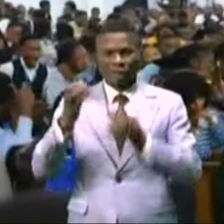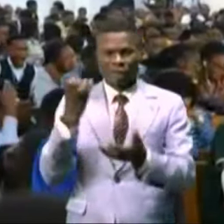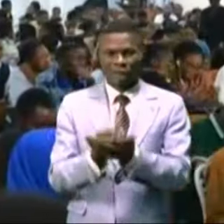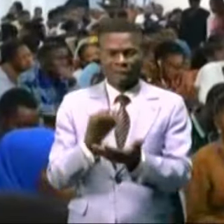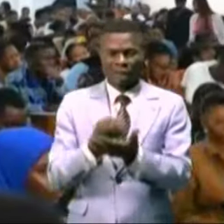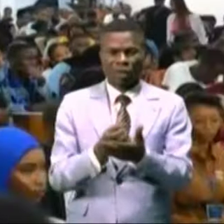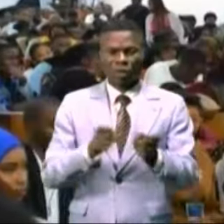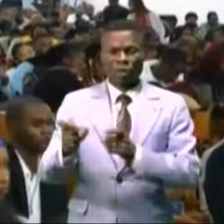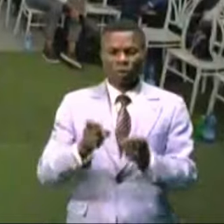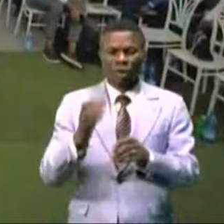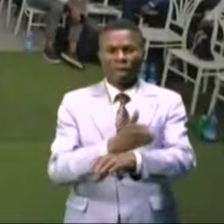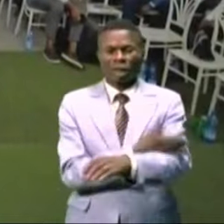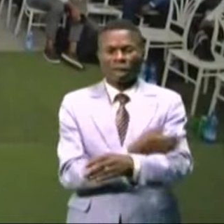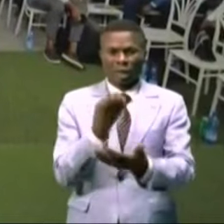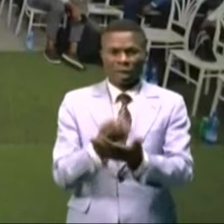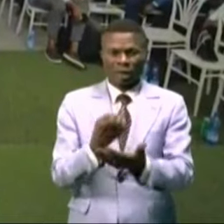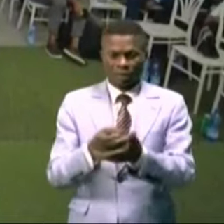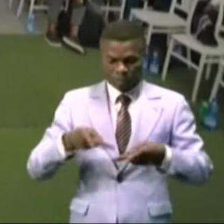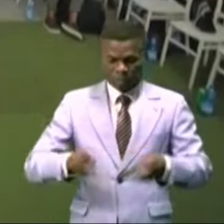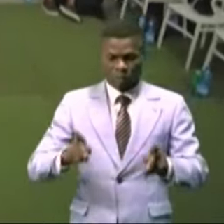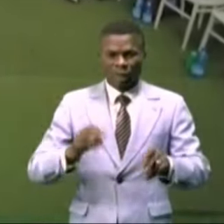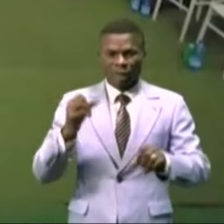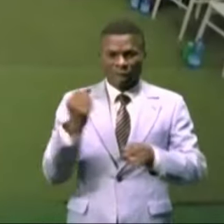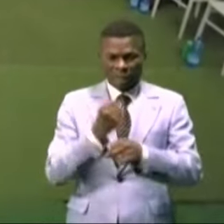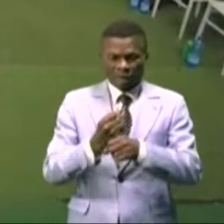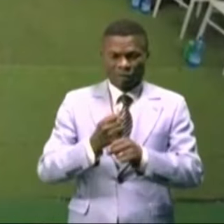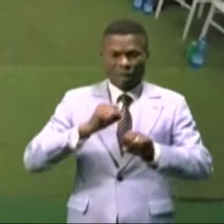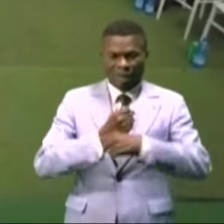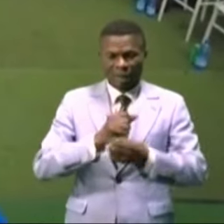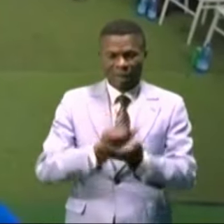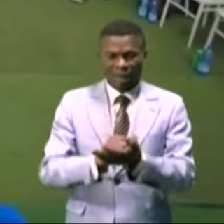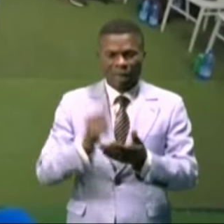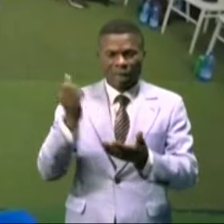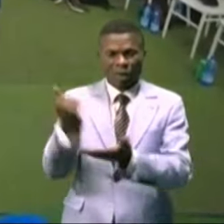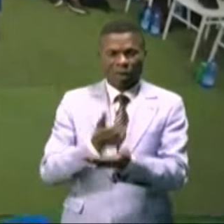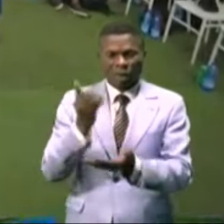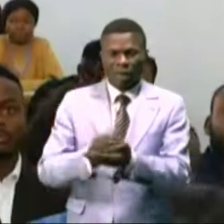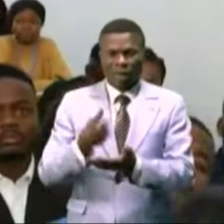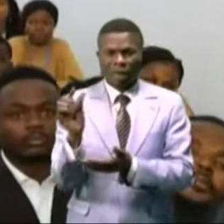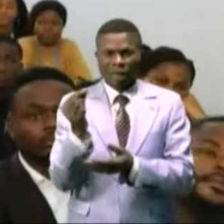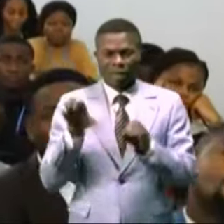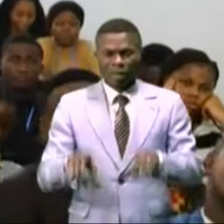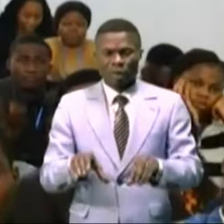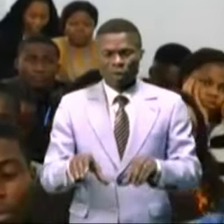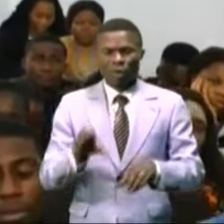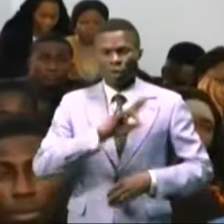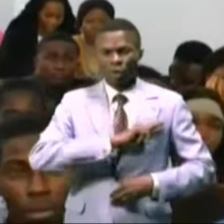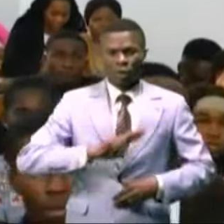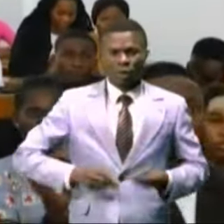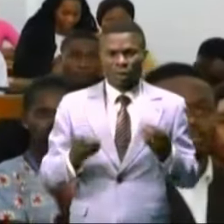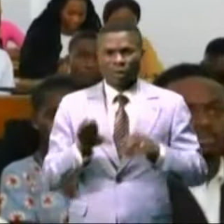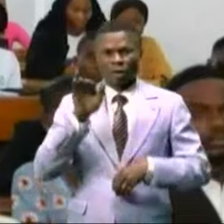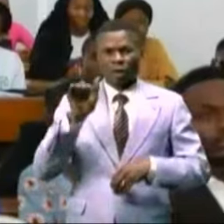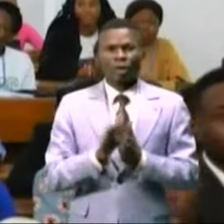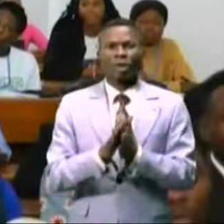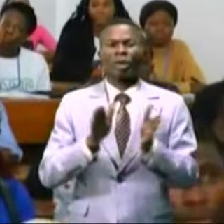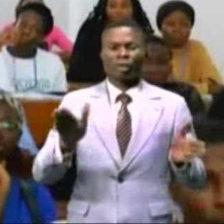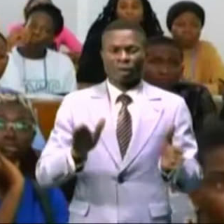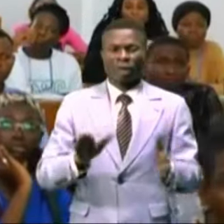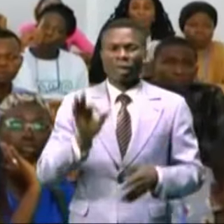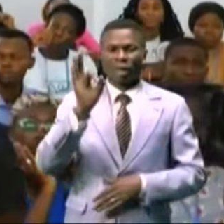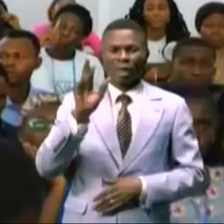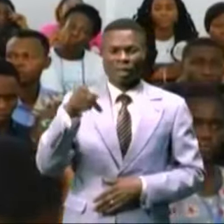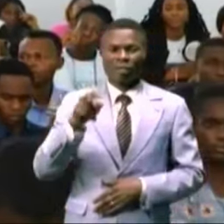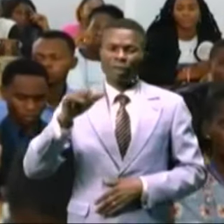« Croissance économique par le biais de l'entrepreneuriat et l'exploitation des ressources naturelles en RDC », le directeur général du